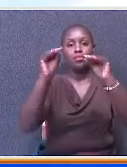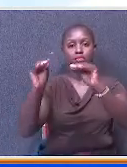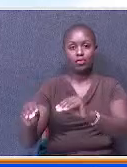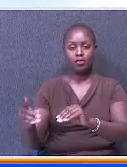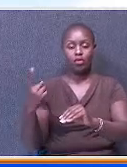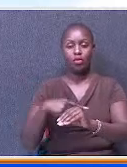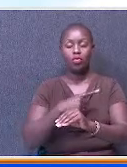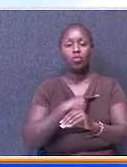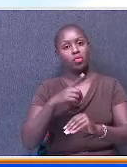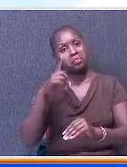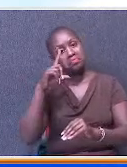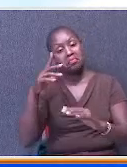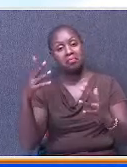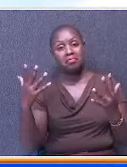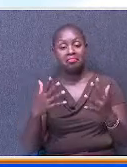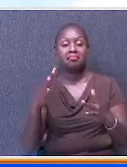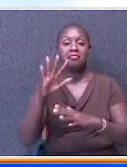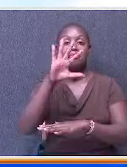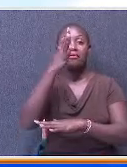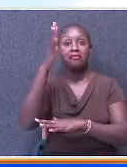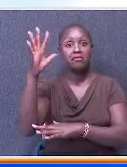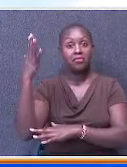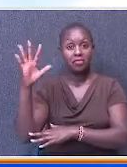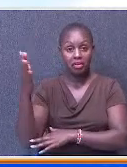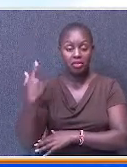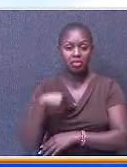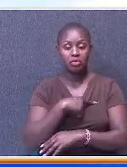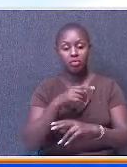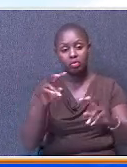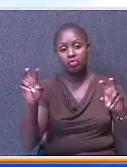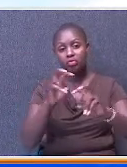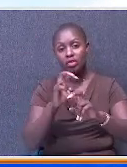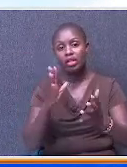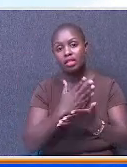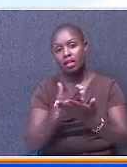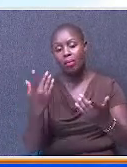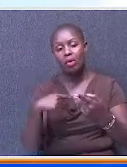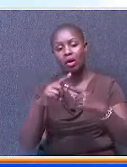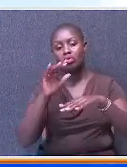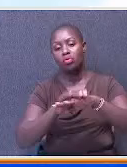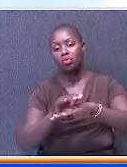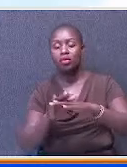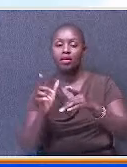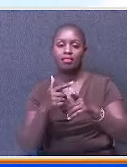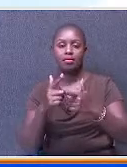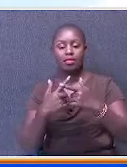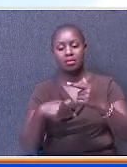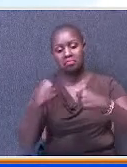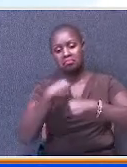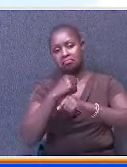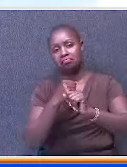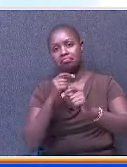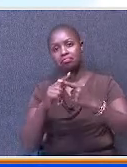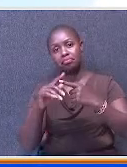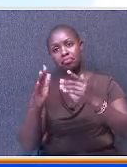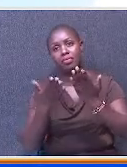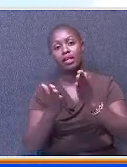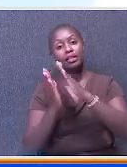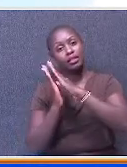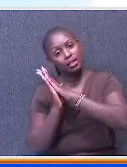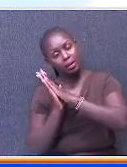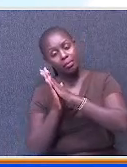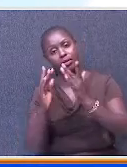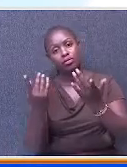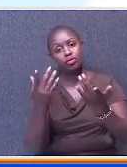tu msituni. Natafuta tu mahali watu samali waliishi, unalala hapo. Mara tu mbuzi ipate boma